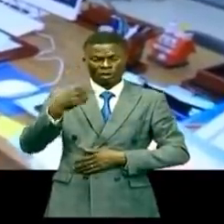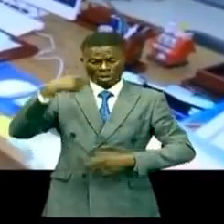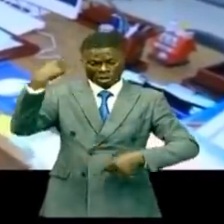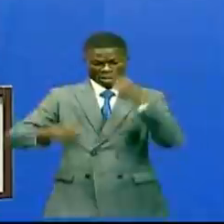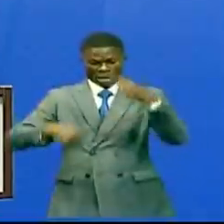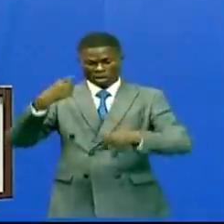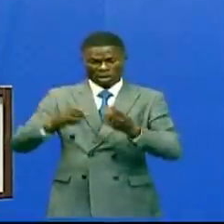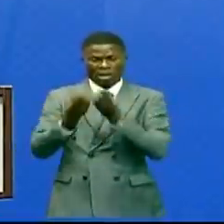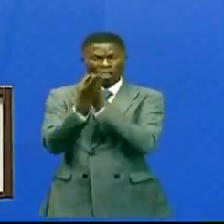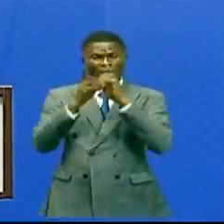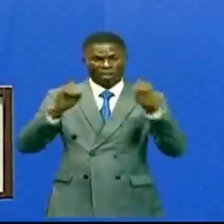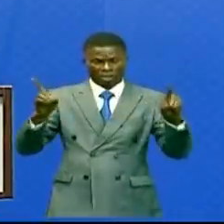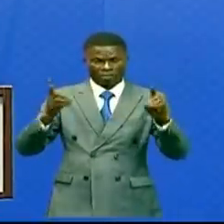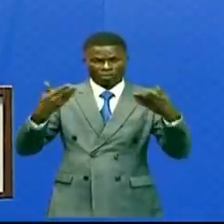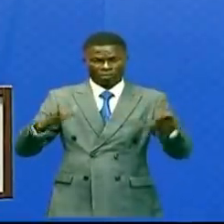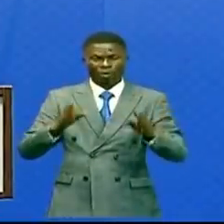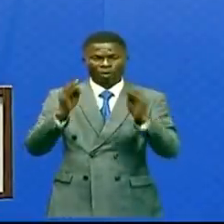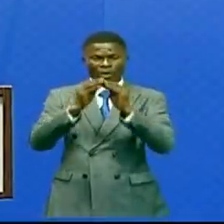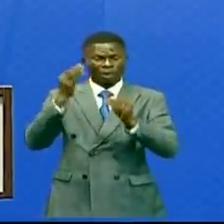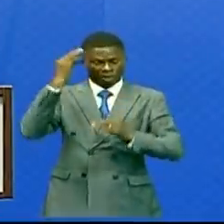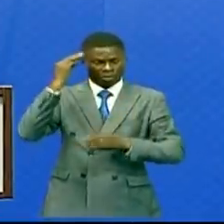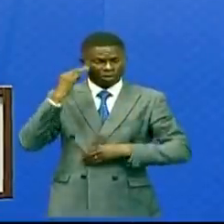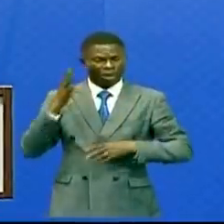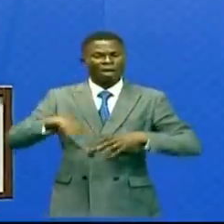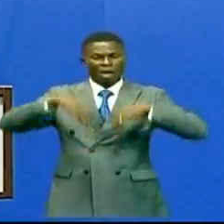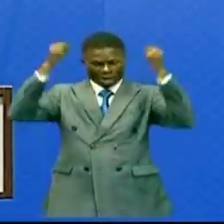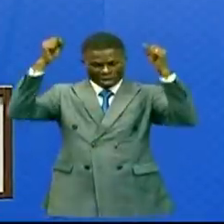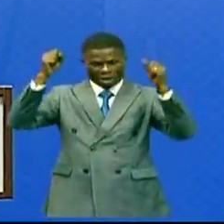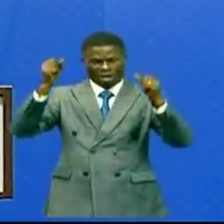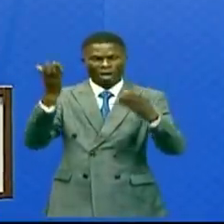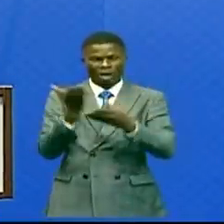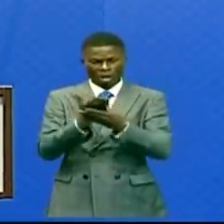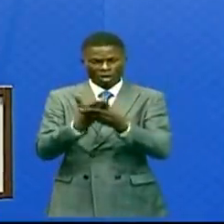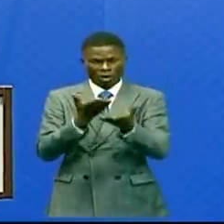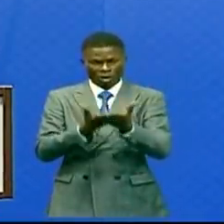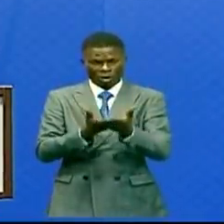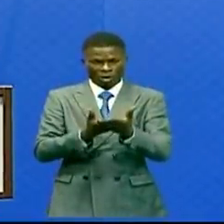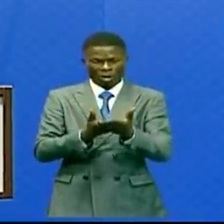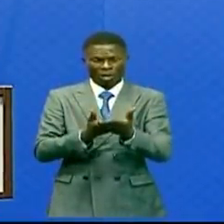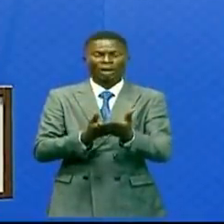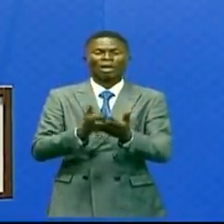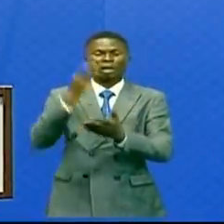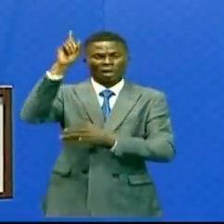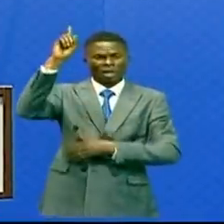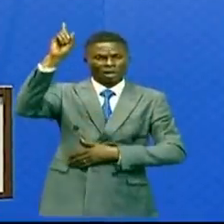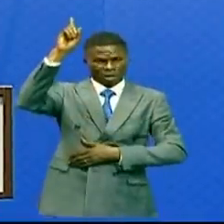et délibération, le Conseil a adopté ces dossiers moyennant amendement.